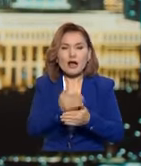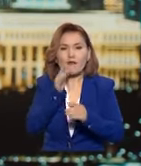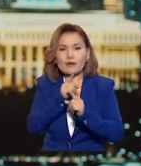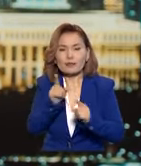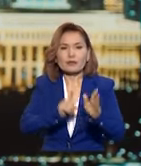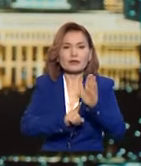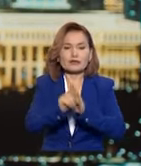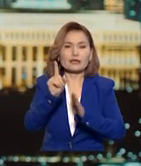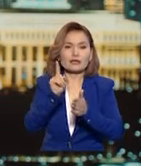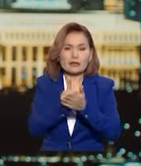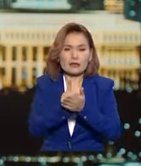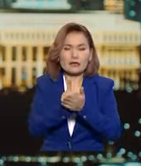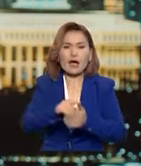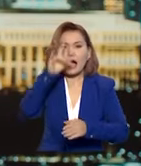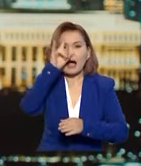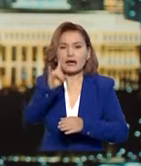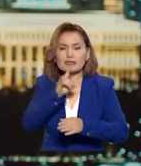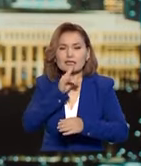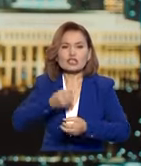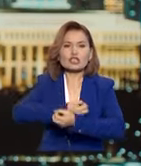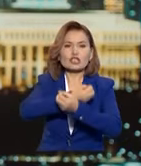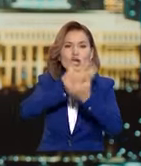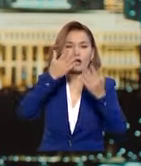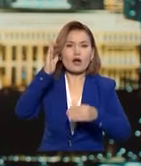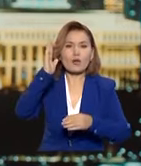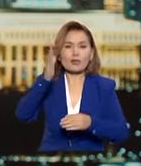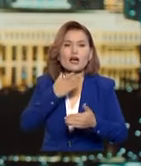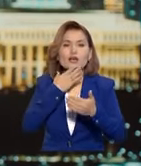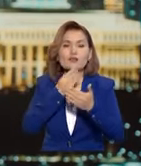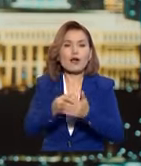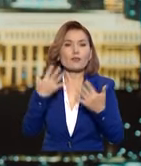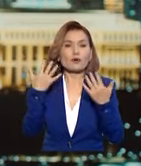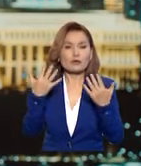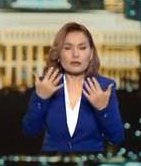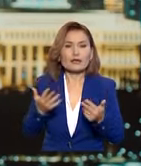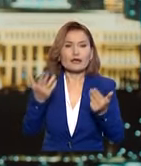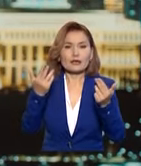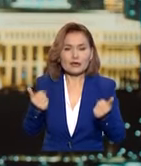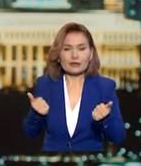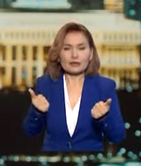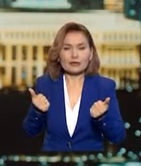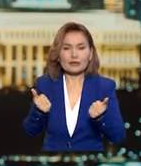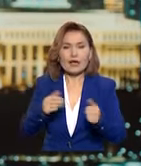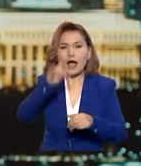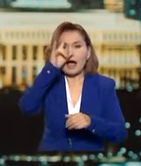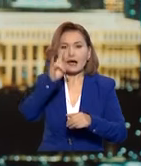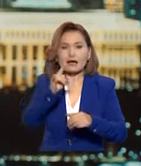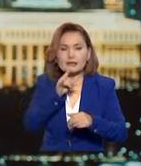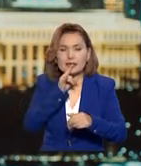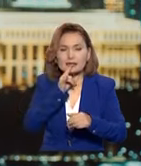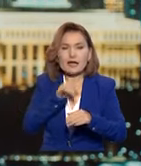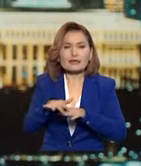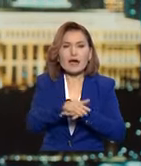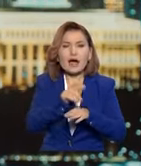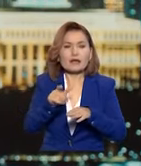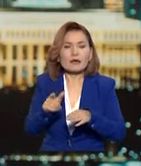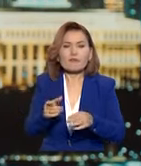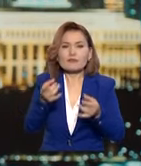керек. Қазақстанның жарқын болашағы өз қолымызда, яғни ел тағдырына бейжай